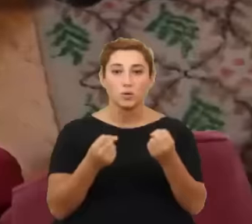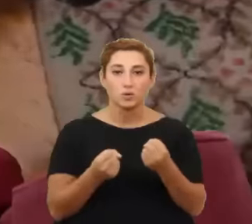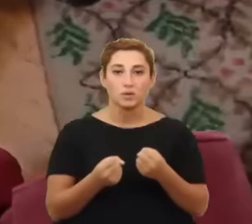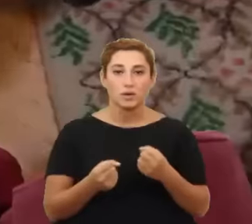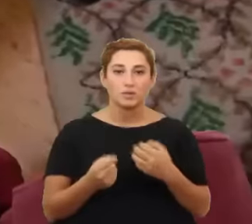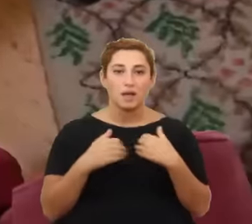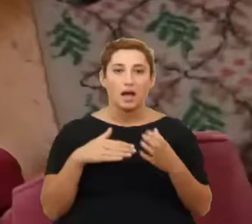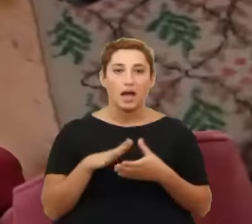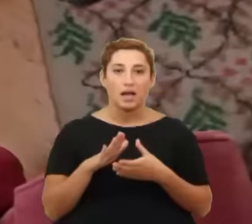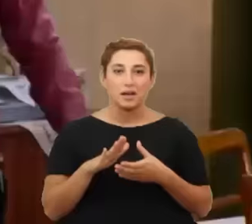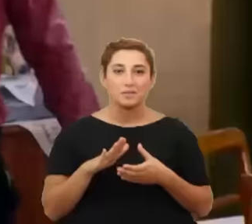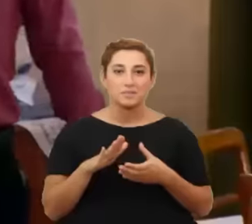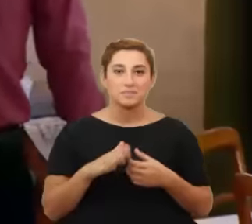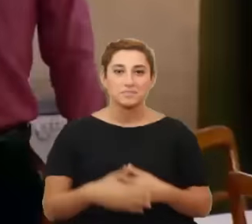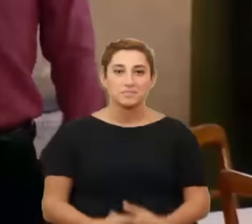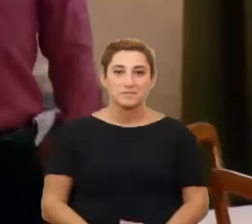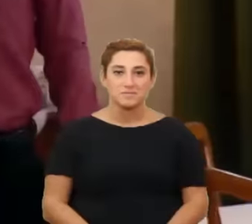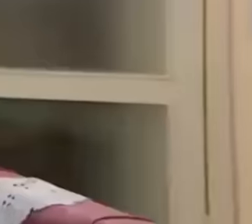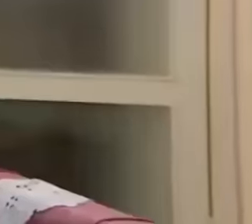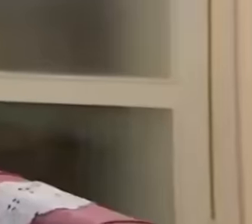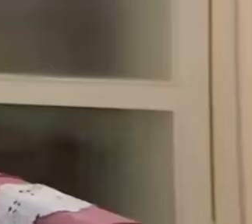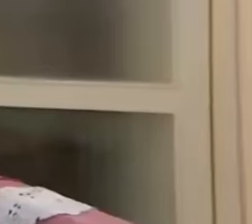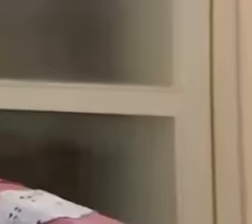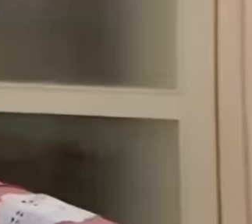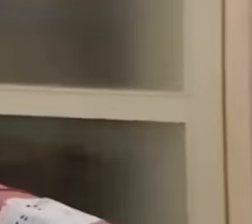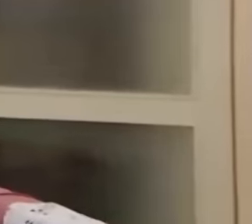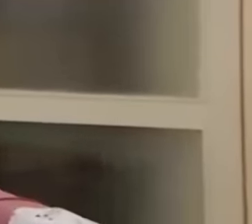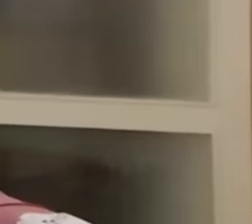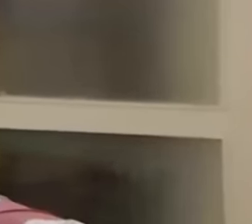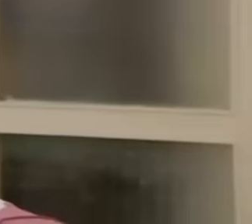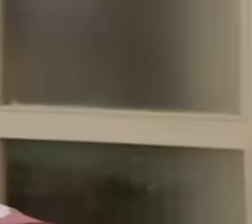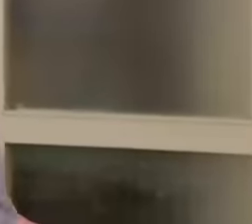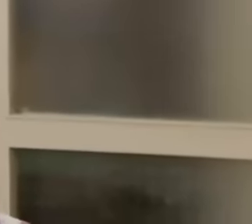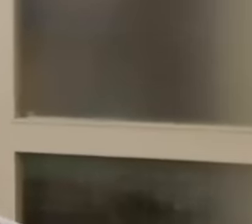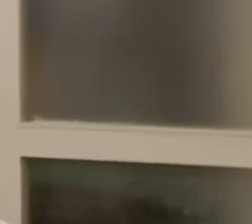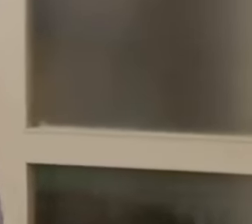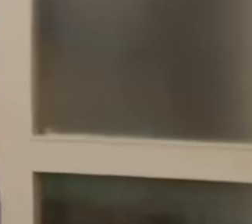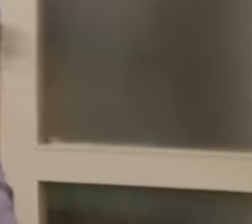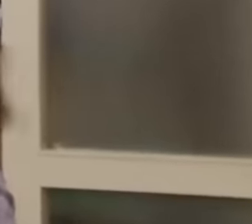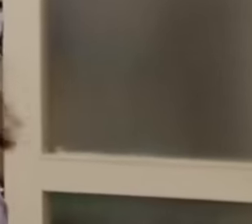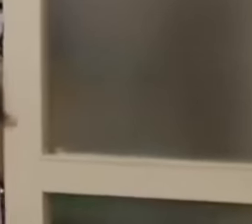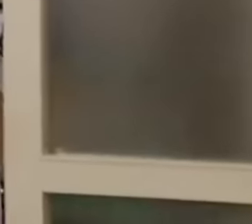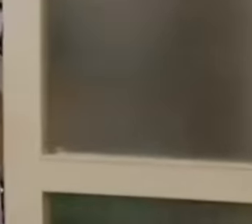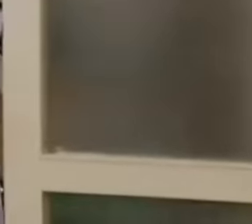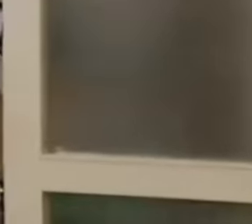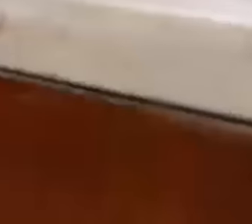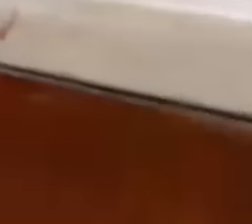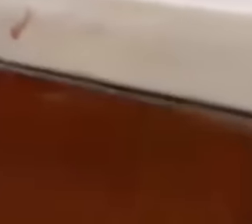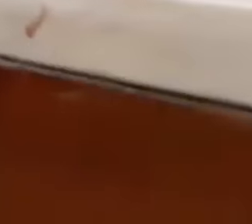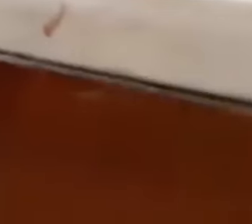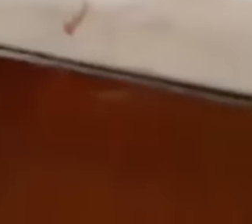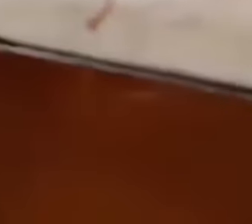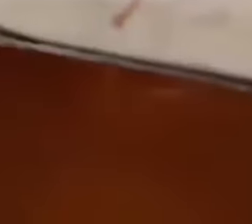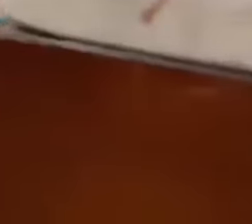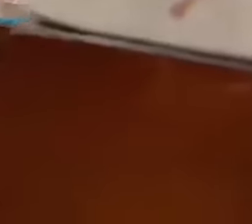tutuyorum. Ben de ayak Emel telaşla Rıza'ya bakıp sonra Rukiye'ye döndü. Ahmet keyifsizce Gülden'e